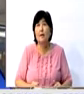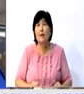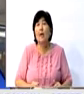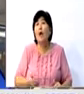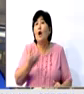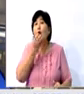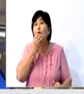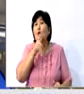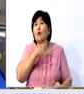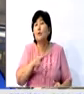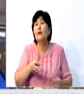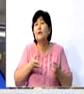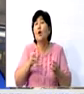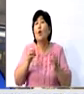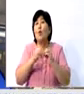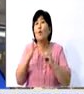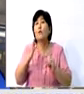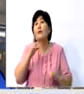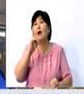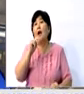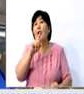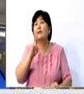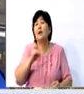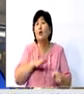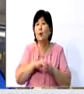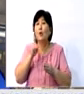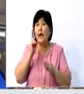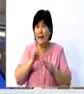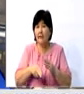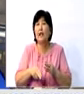Жылу маусымына 15-ші қазанға дейін толық аяқталып,